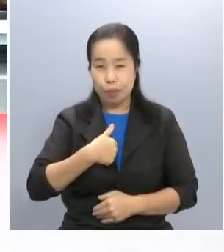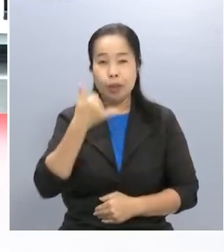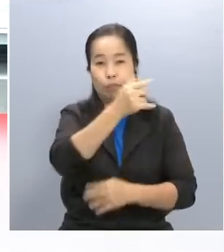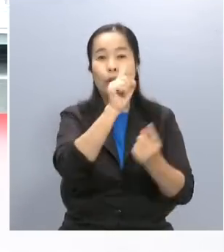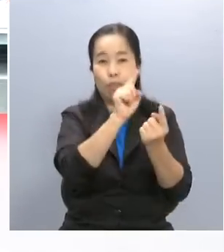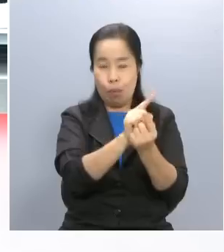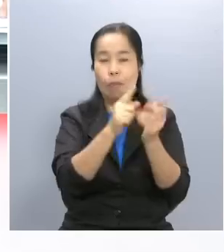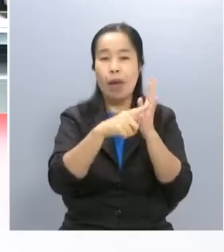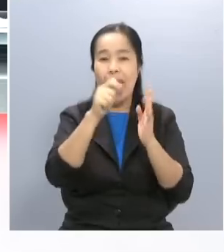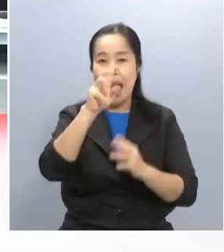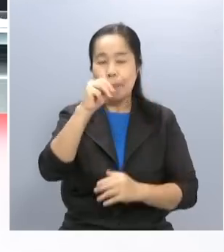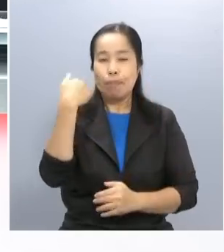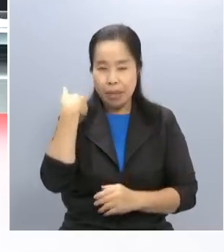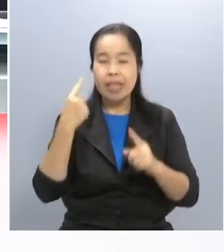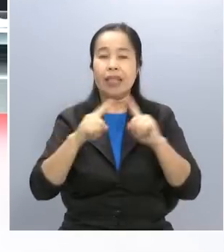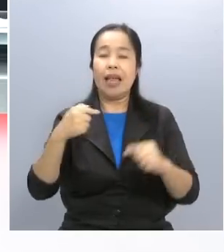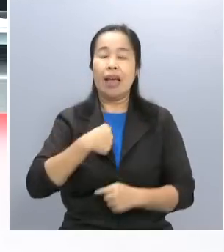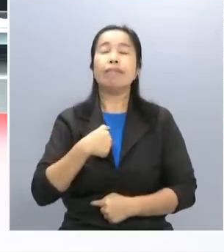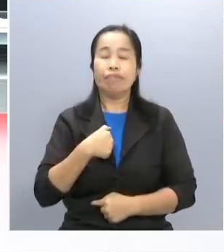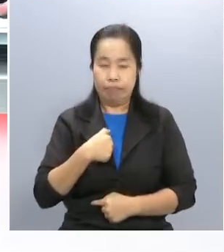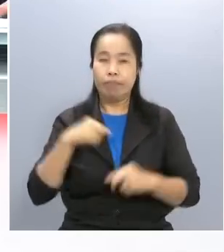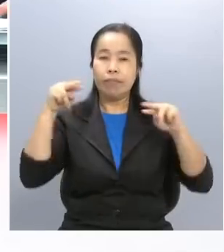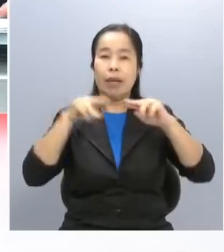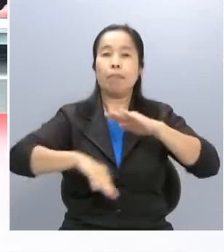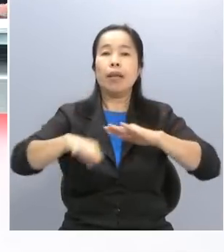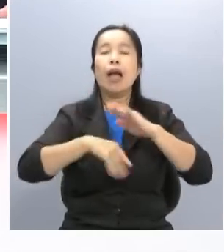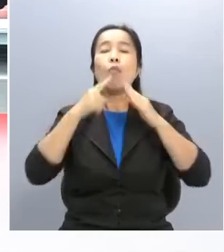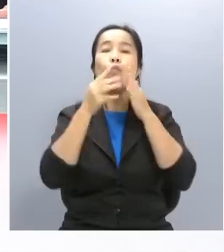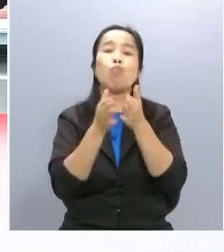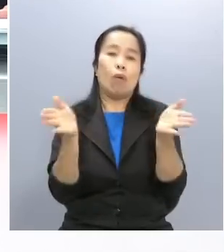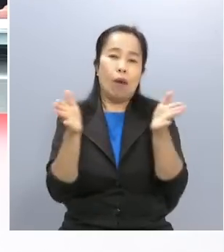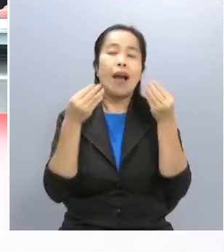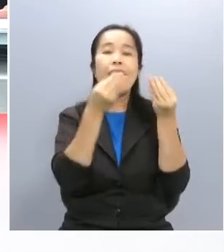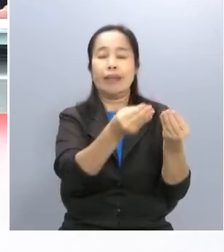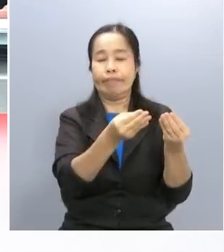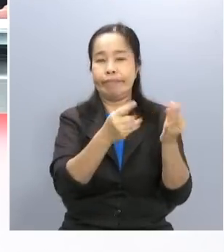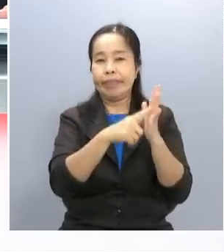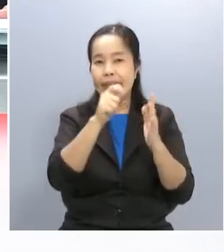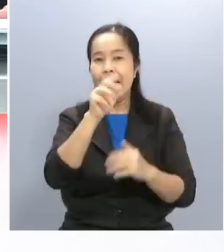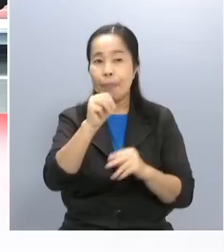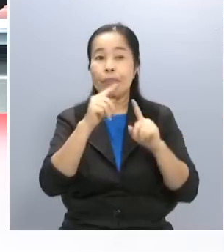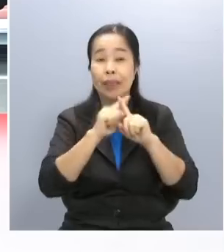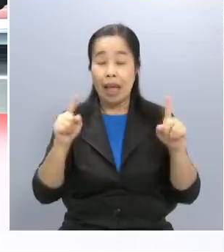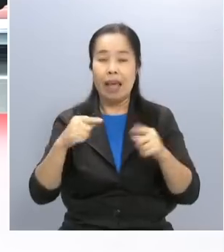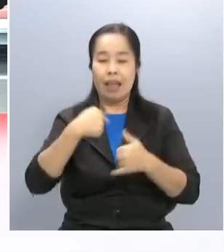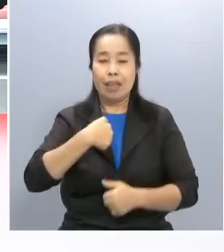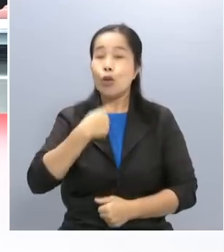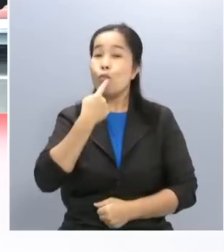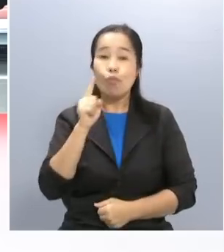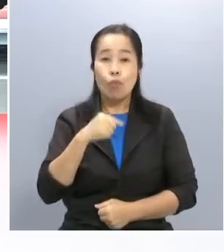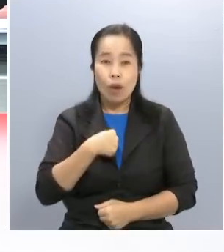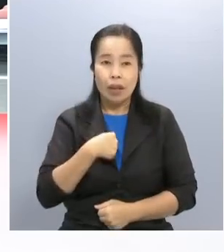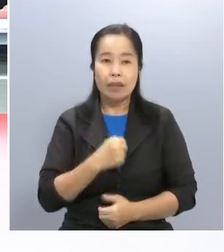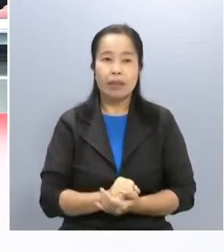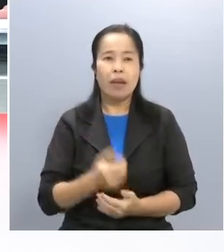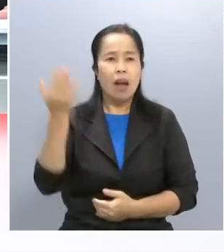แน่ๆคือเธอบอกว่าเธอเนี่ยก็คงจะต้องให้การในมุมว่าเป็นพยานให้กับทางแอมเหมือนกันแต่บุคคลคนนี้บอกว่าครั้งหนึ่งก็เ